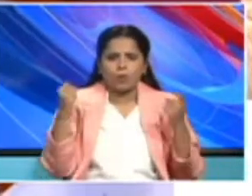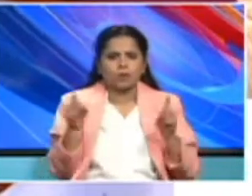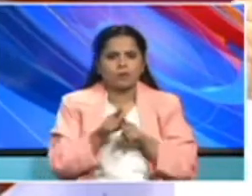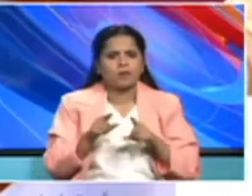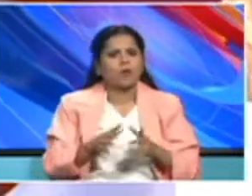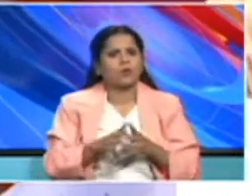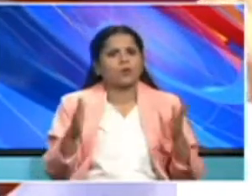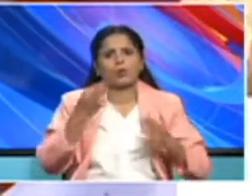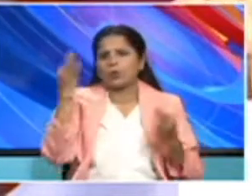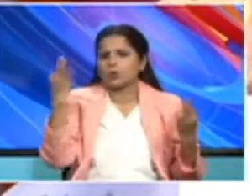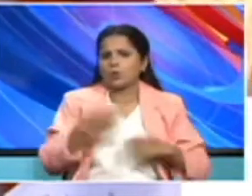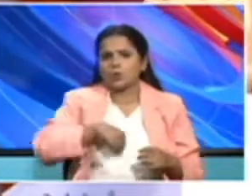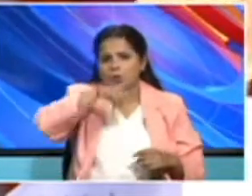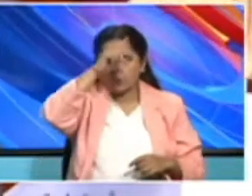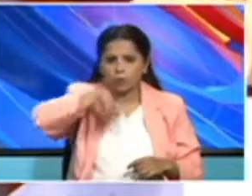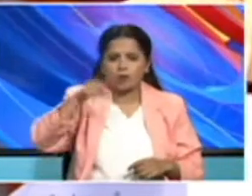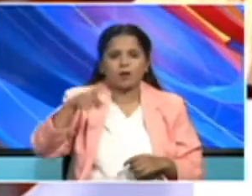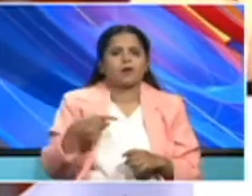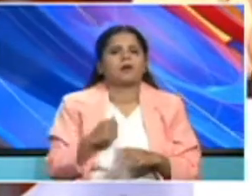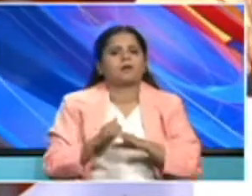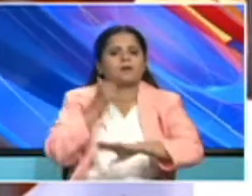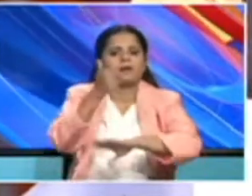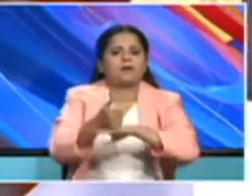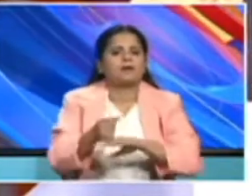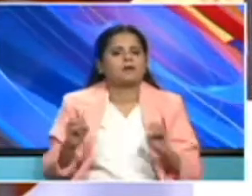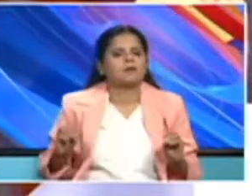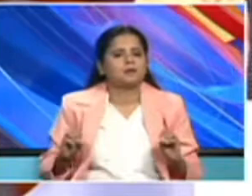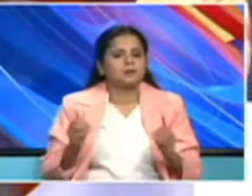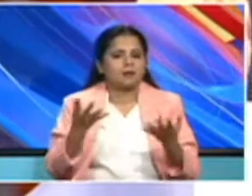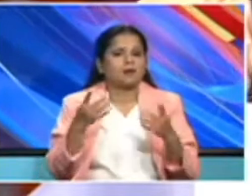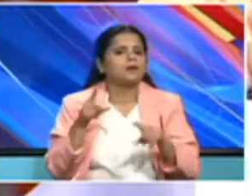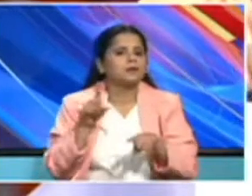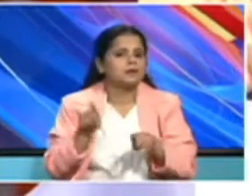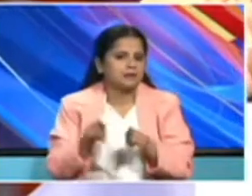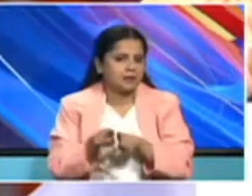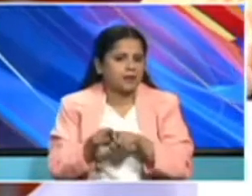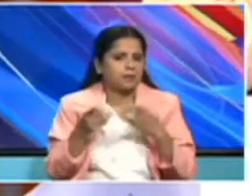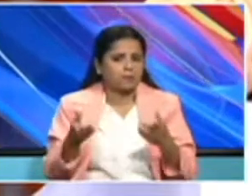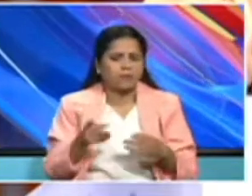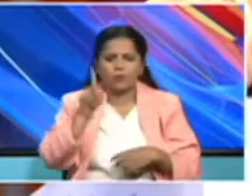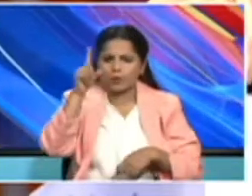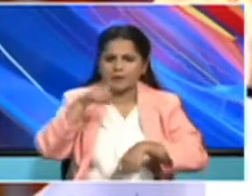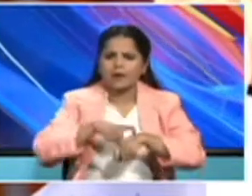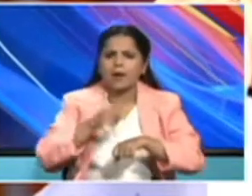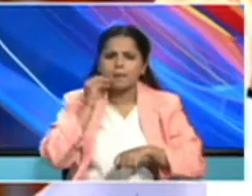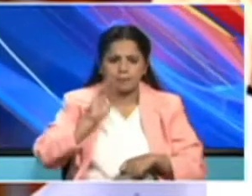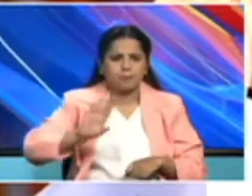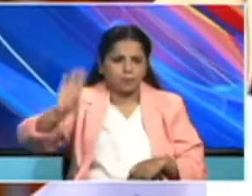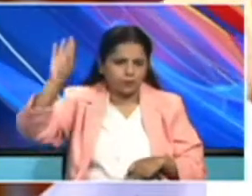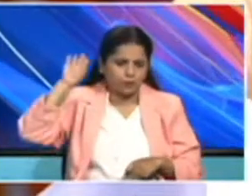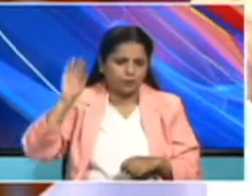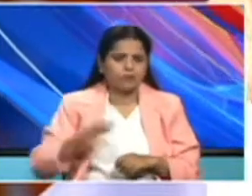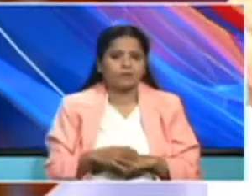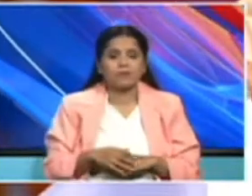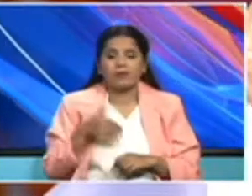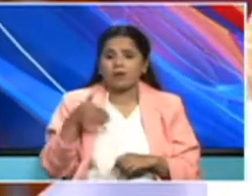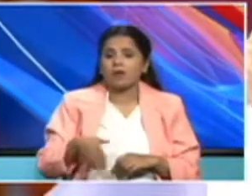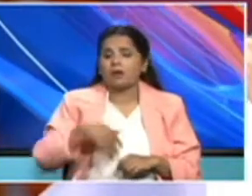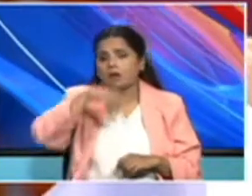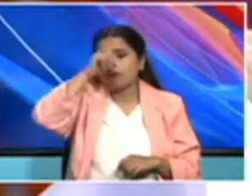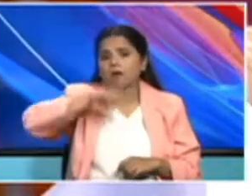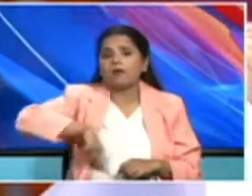नए भारत के निर्माण की शुरुआत की है। एक समय था जब